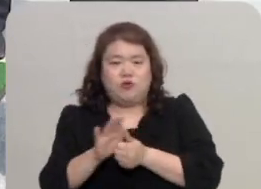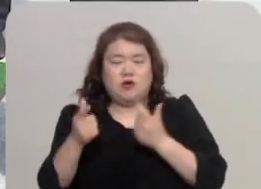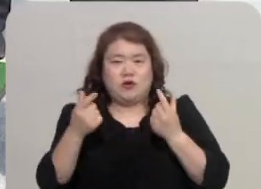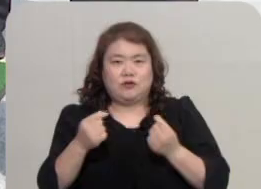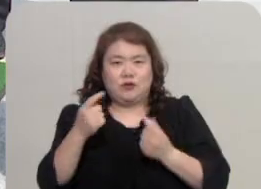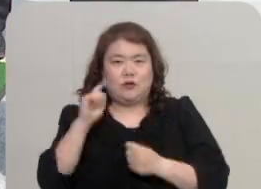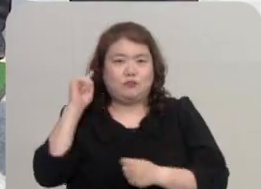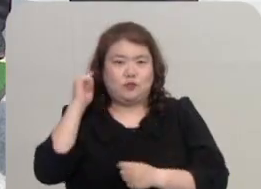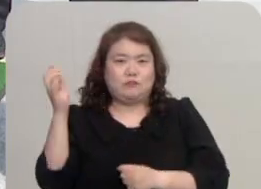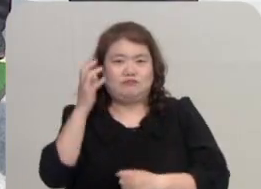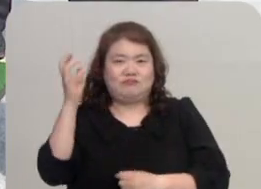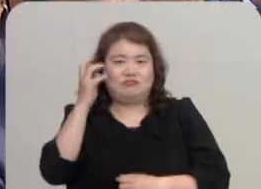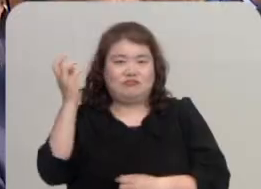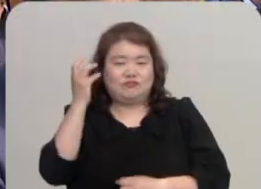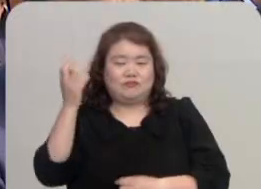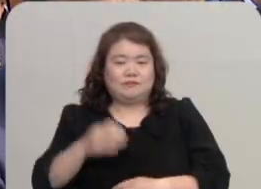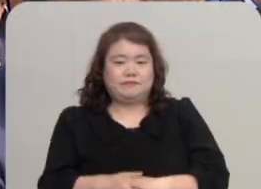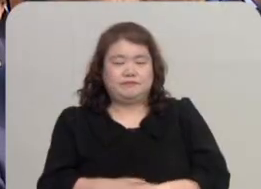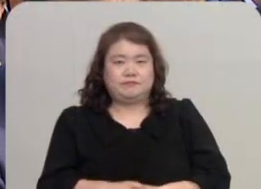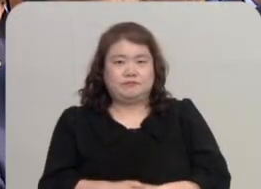사이렌이 진동합니다.